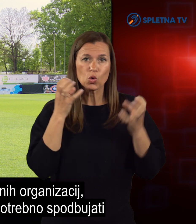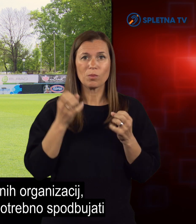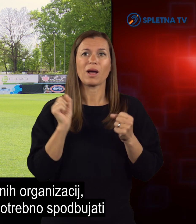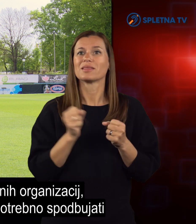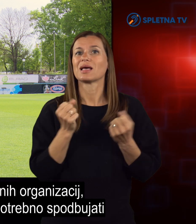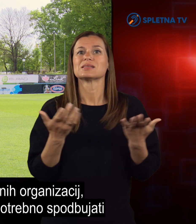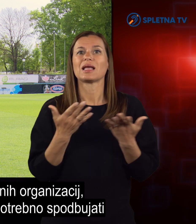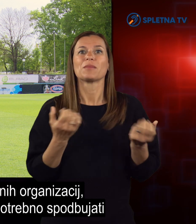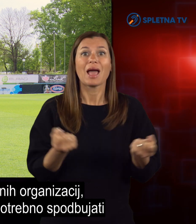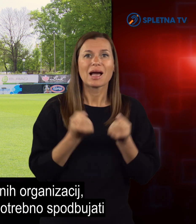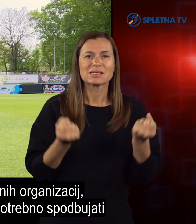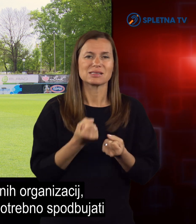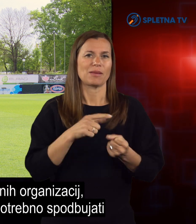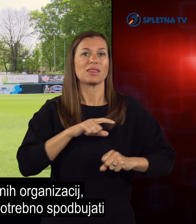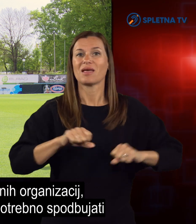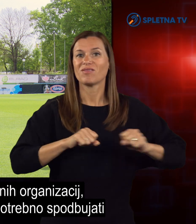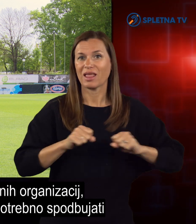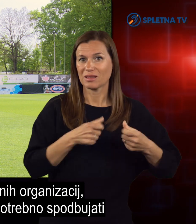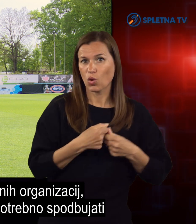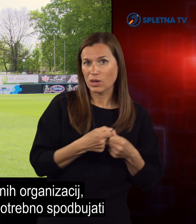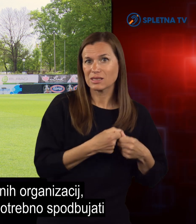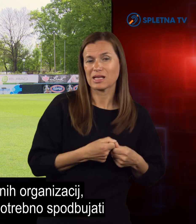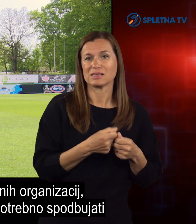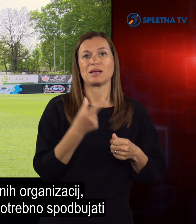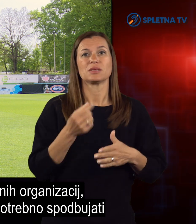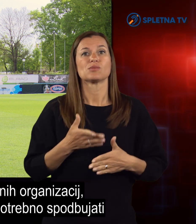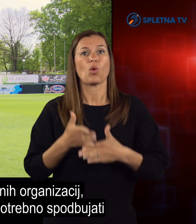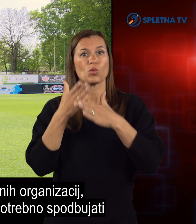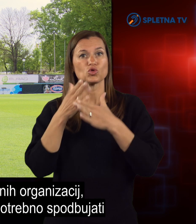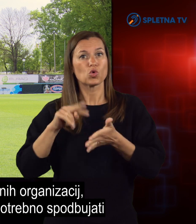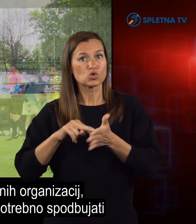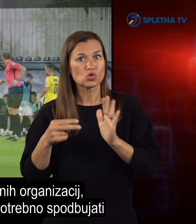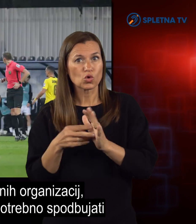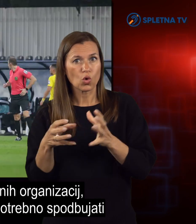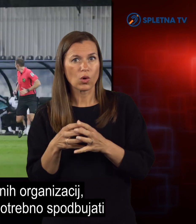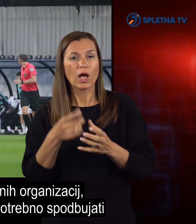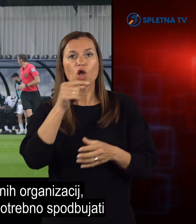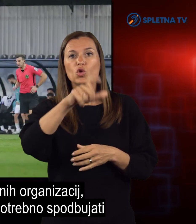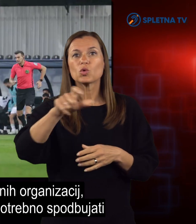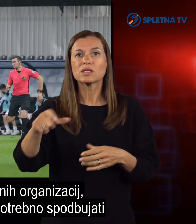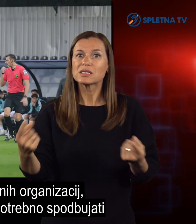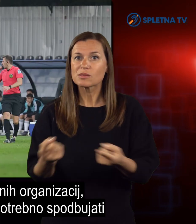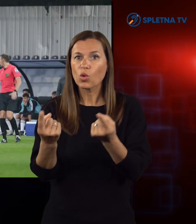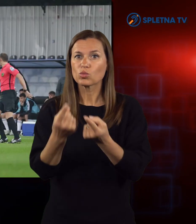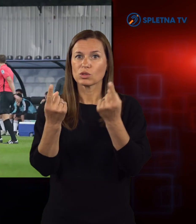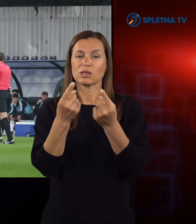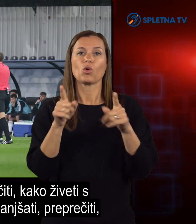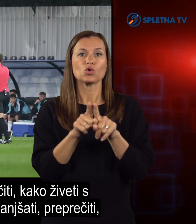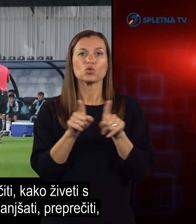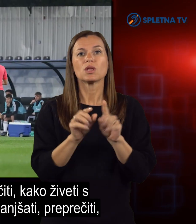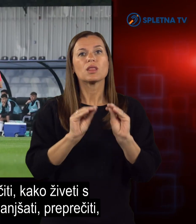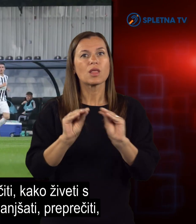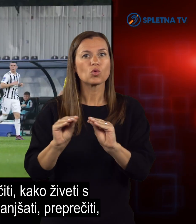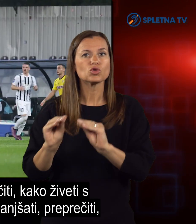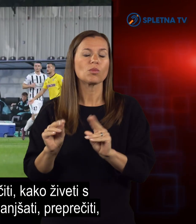nekimi akcijami nevladnih organizacij, s pomočjo stroke ljudi spodbudimo, pa jih